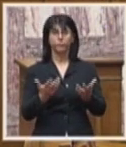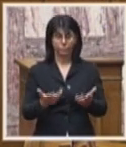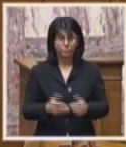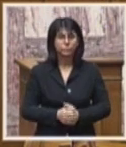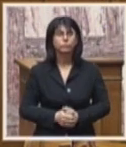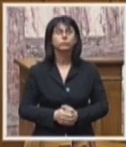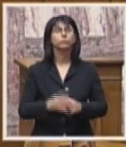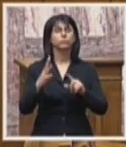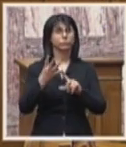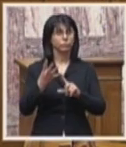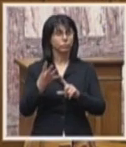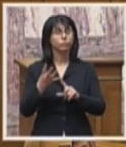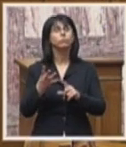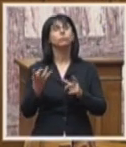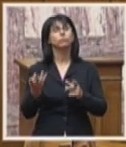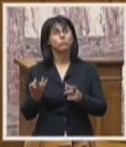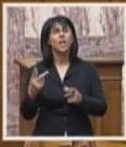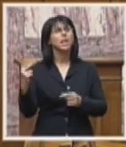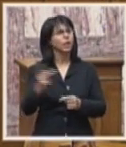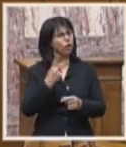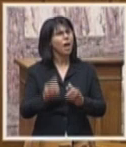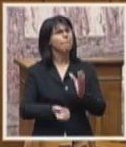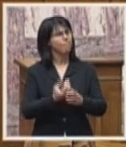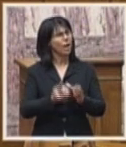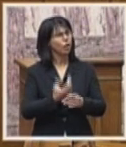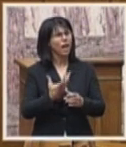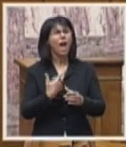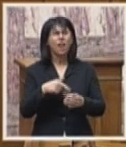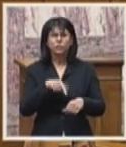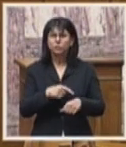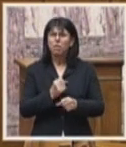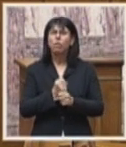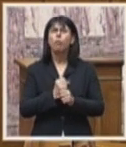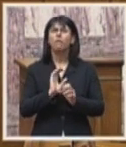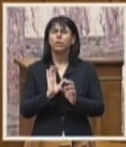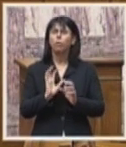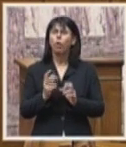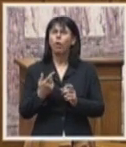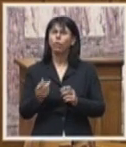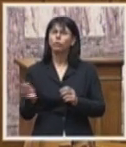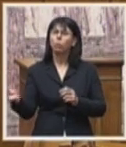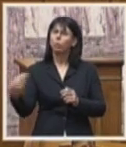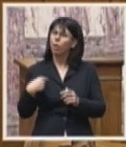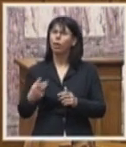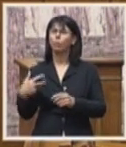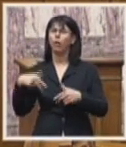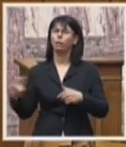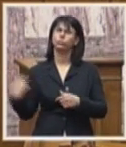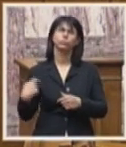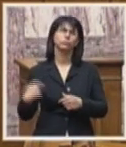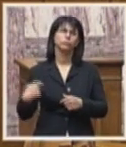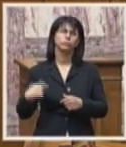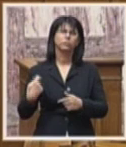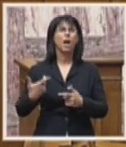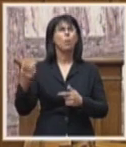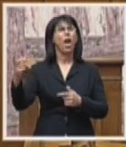της παραγωγικής, κατά τα άλλα, κοινωνίας ζούσε παρασιτικά από το κράτος, από